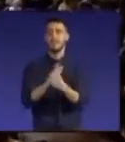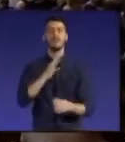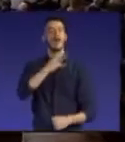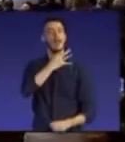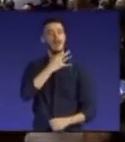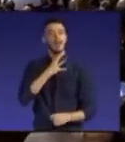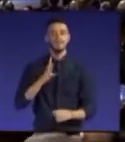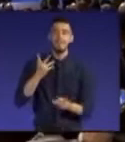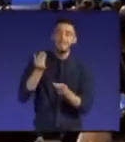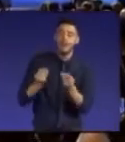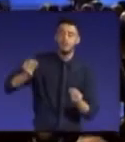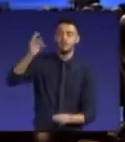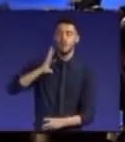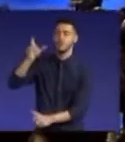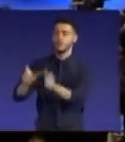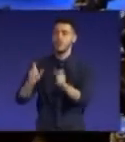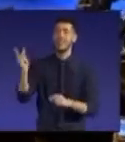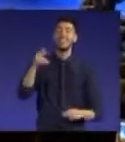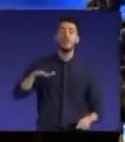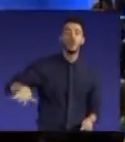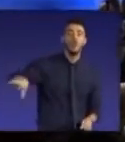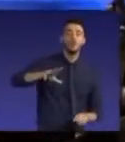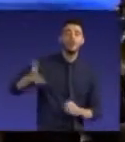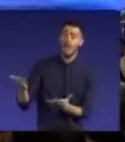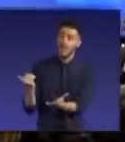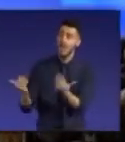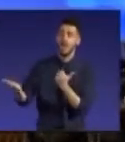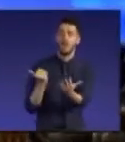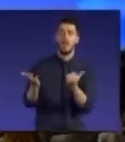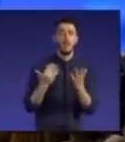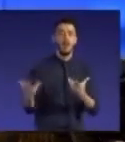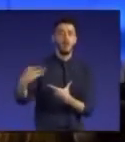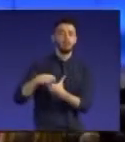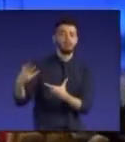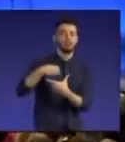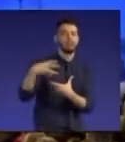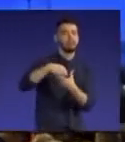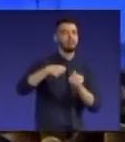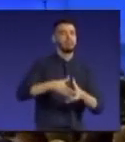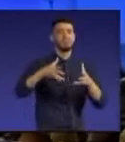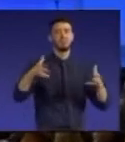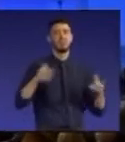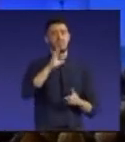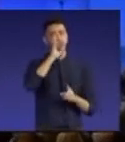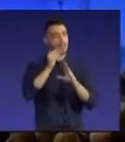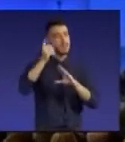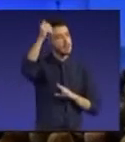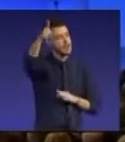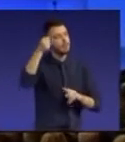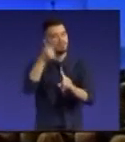κοινωνία να συμπορευθούν μαζί μας σε αυτόν τον μεγάλο σπουδαίο αγώνα τον οποίο έχουμε να δώσουμε. Για τη Νέα